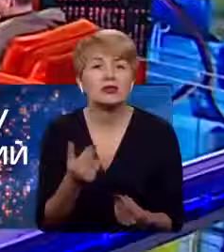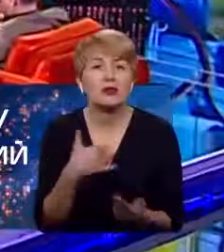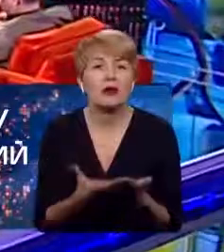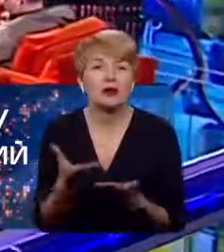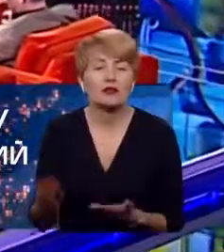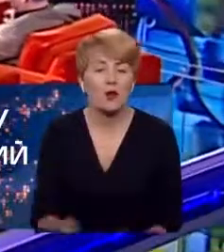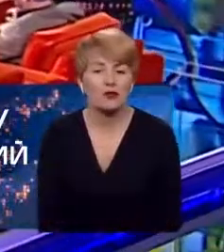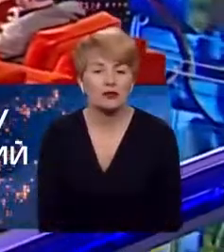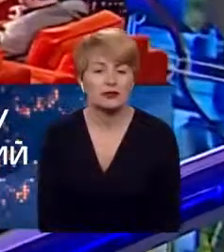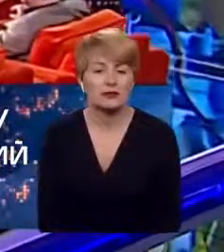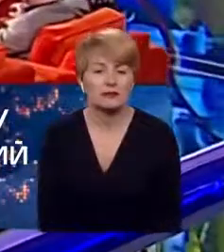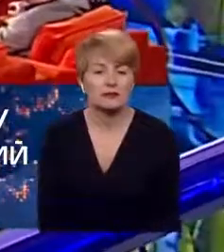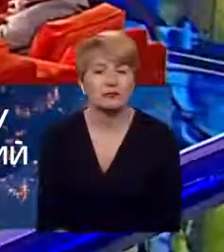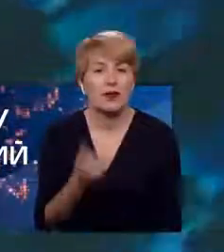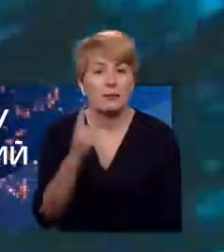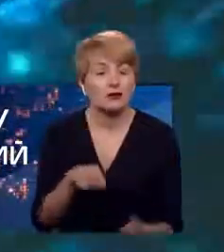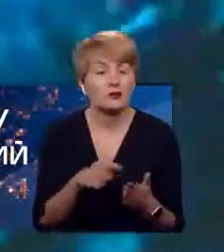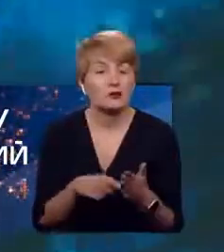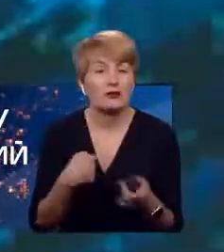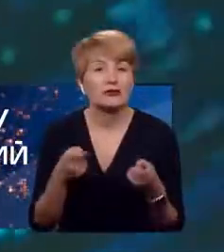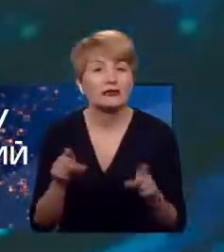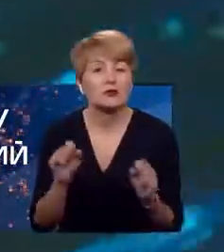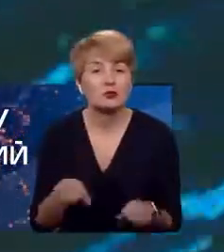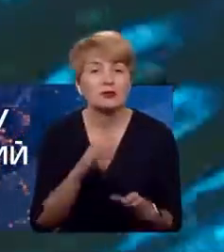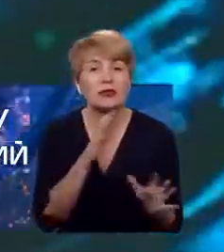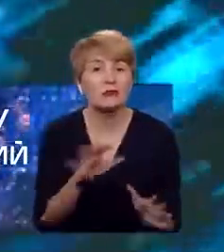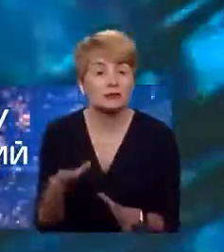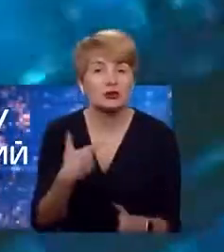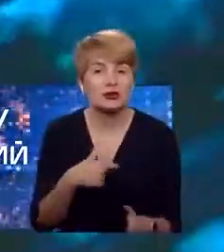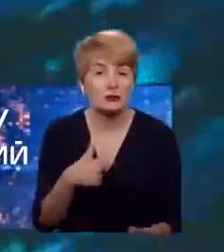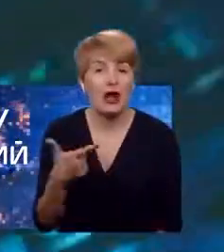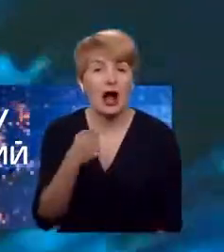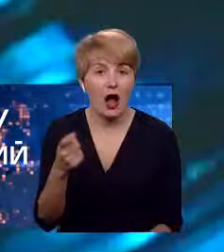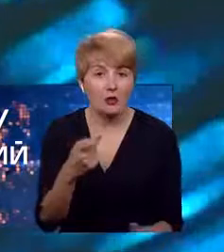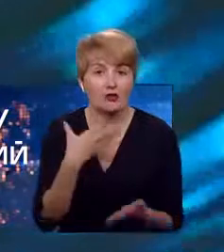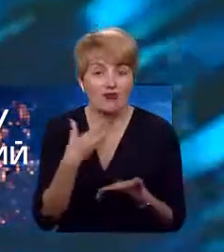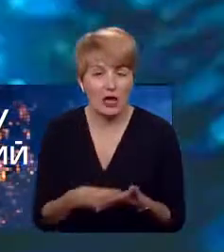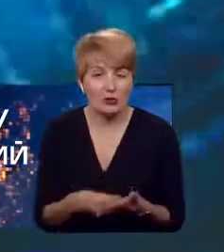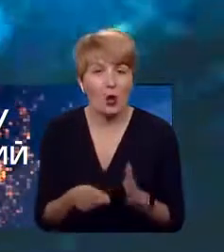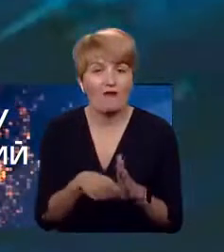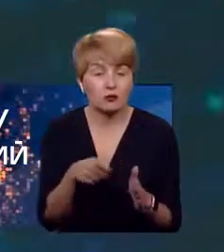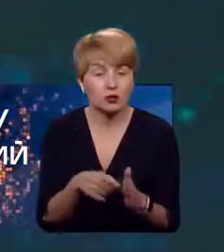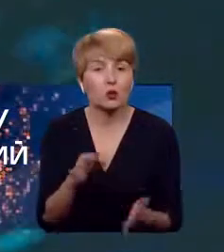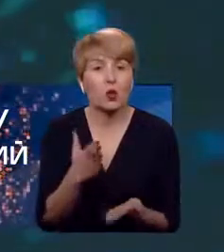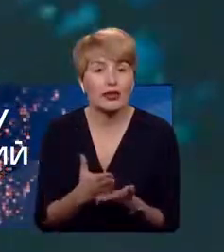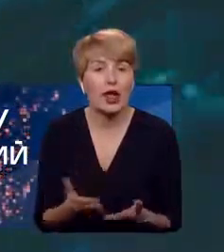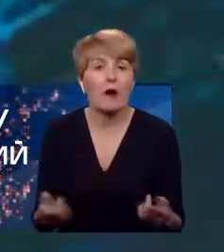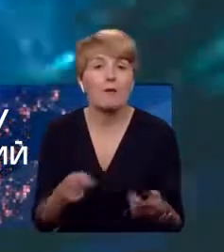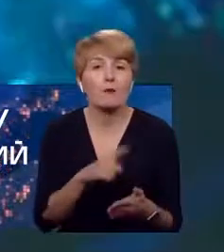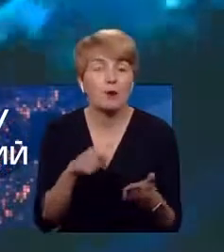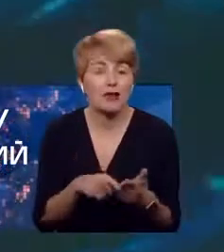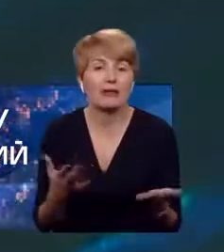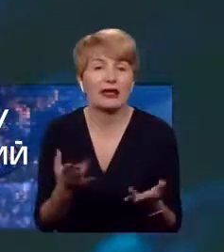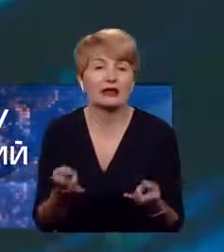розраховувалися? Перше питання. Ми дійсно можемо забезпечувати себе газу власного видобутку, хоча є певні проблеми, які треба